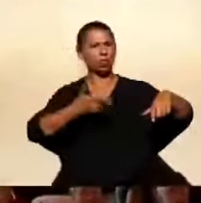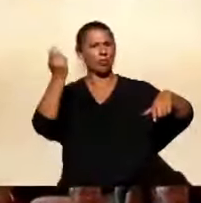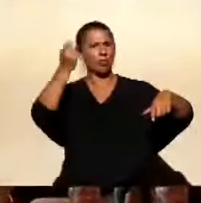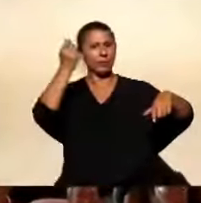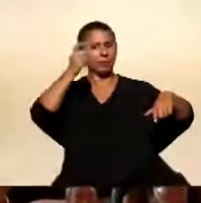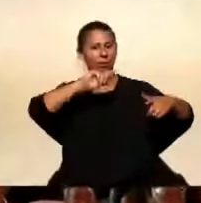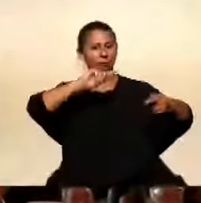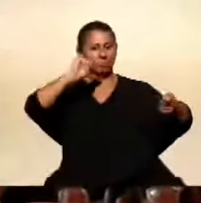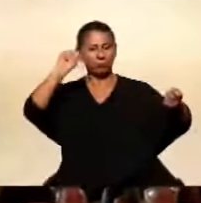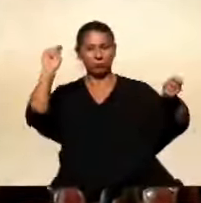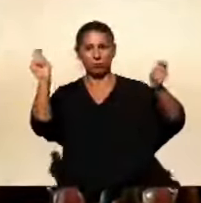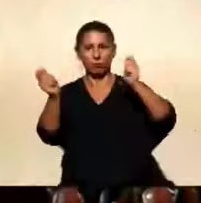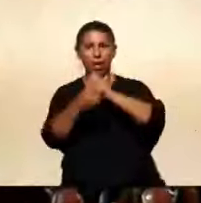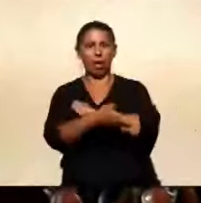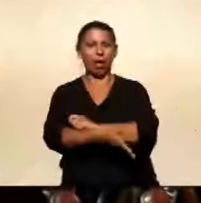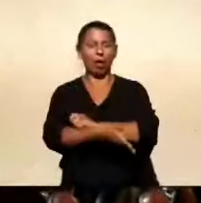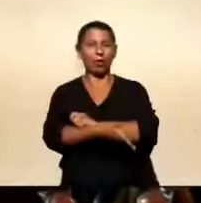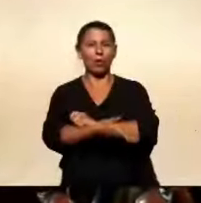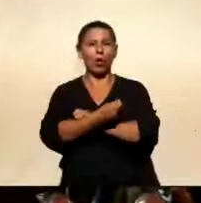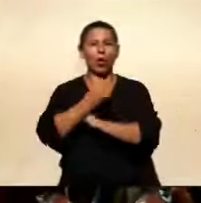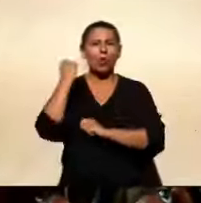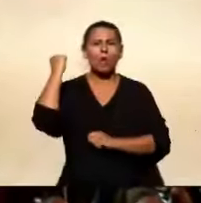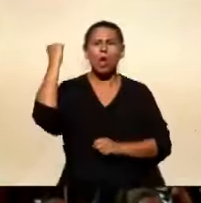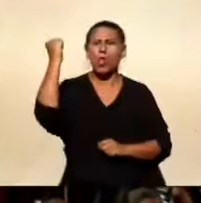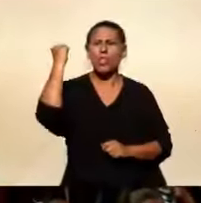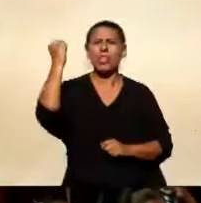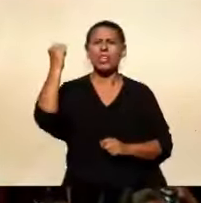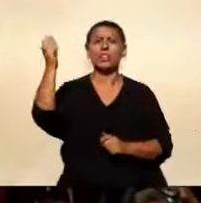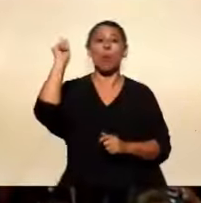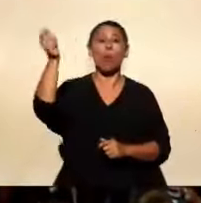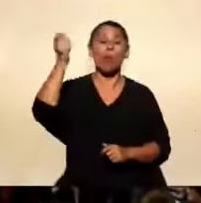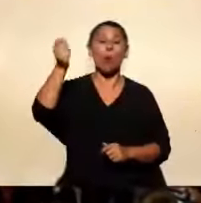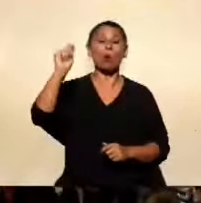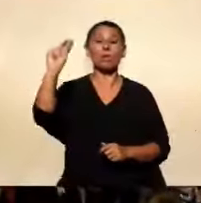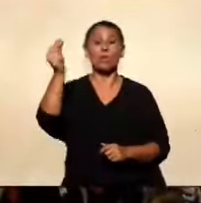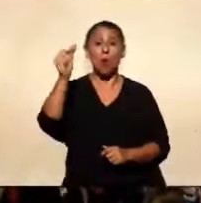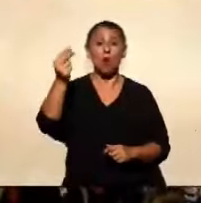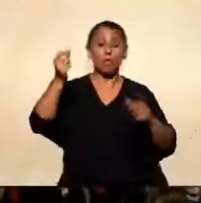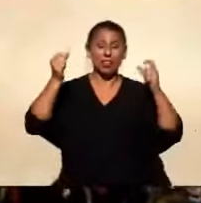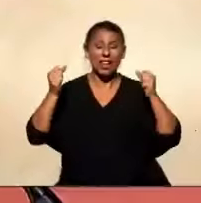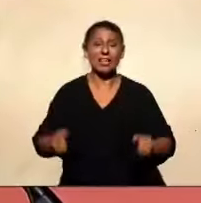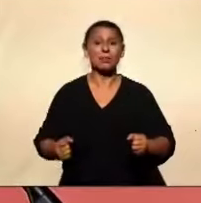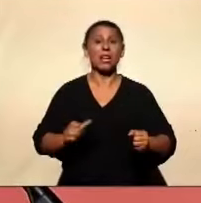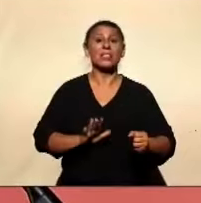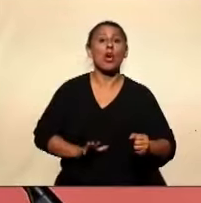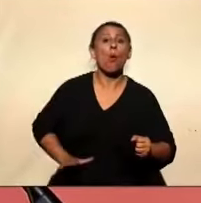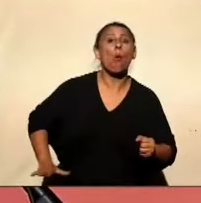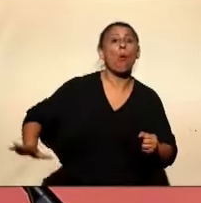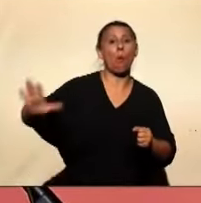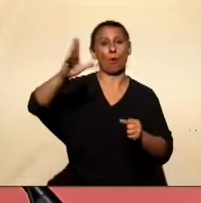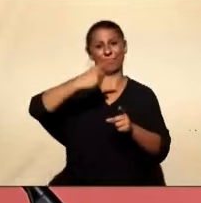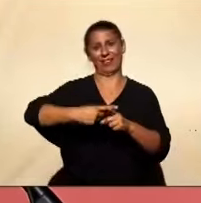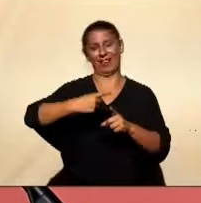θα μετατραπόταν αυτό στον πιο δυνατό πολιτικό, πολιτιστικό θεσμό σε όλη την